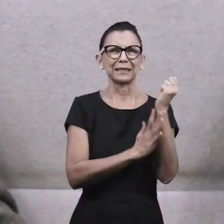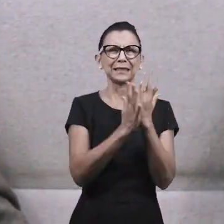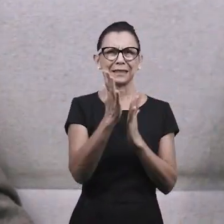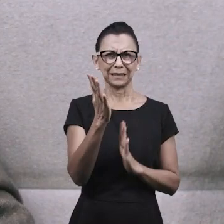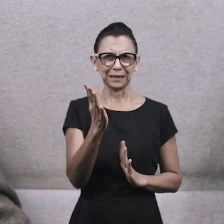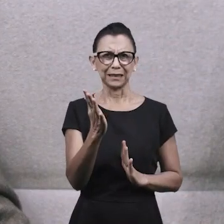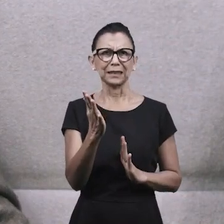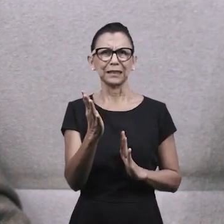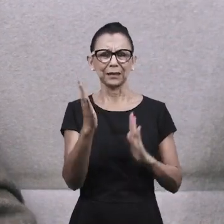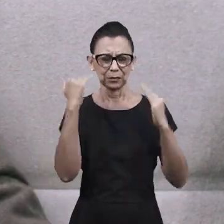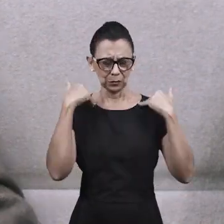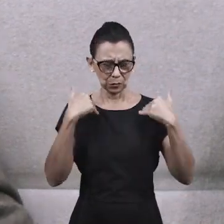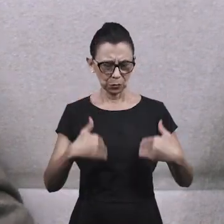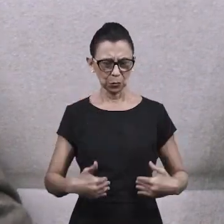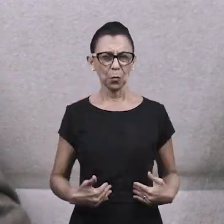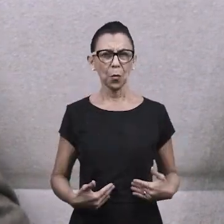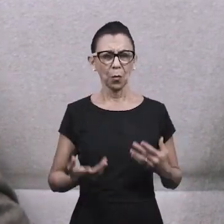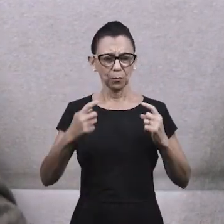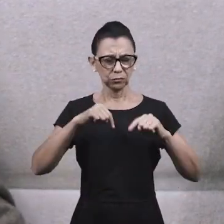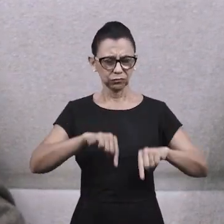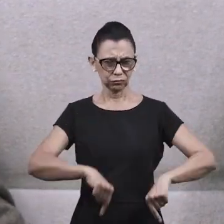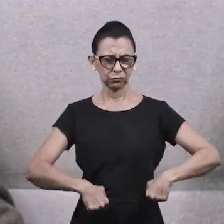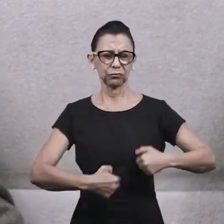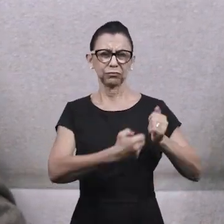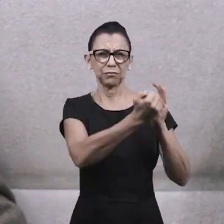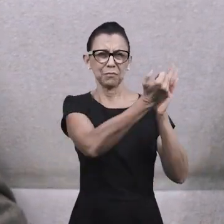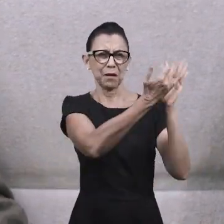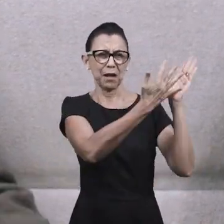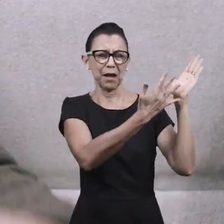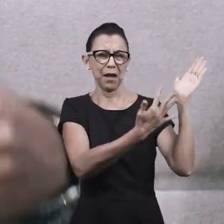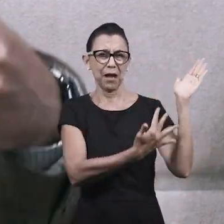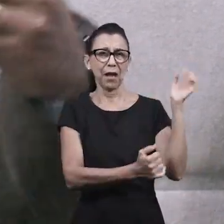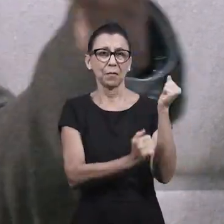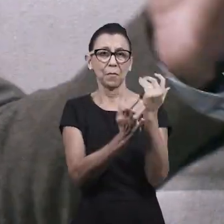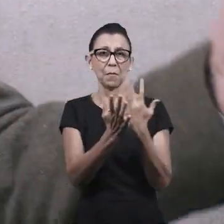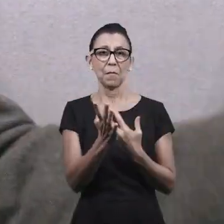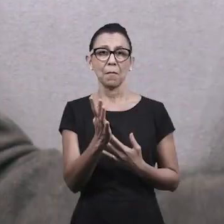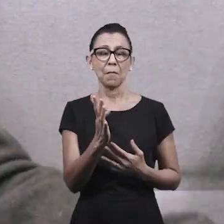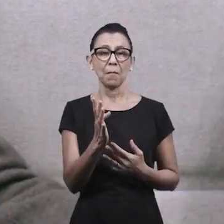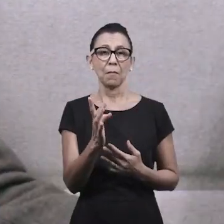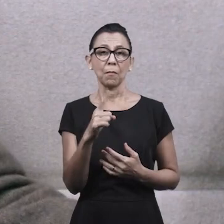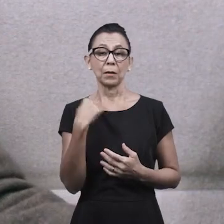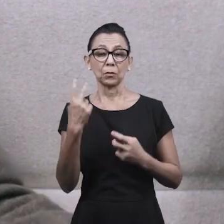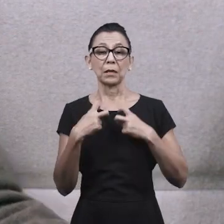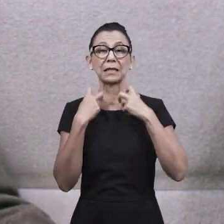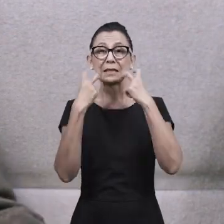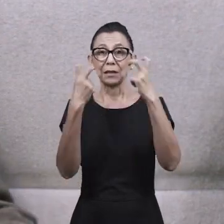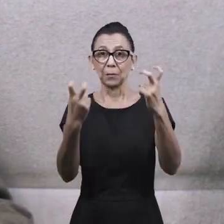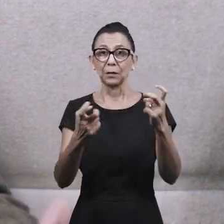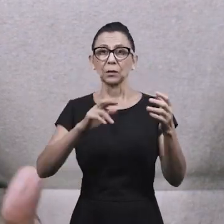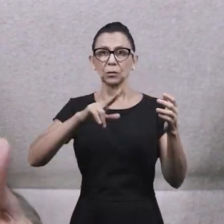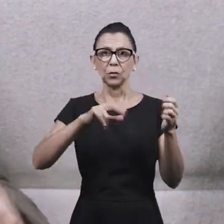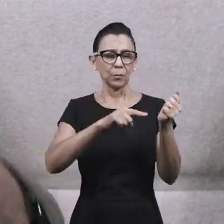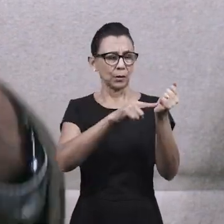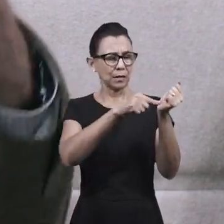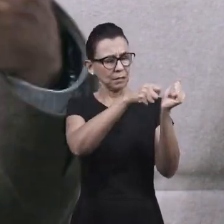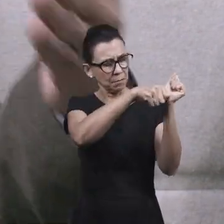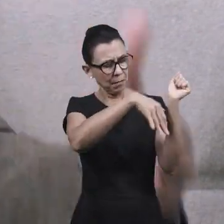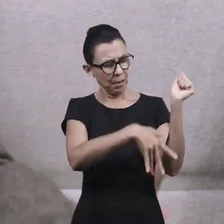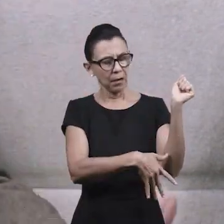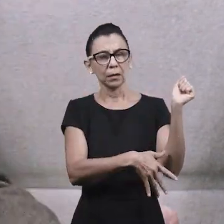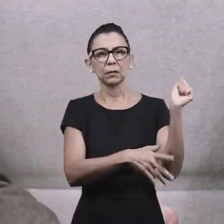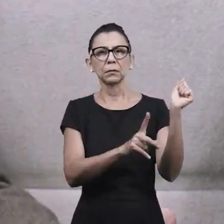verset de son sang pointait vers la Pentecôte, le versement de son esprit. Donc, quand nous prions par le sang de Jésus, nous sommes en